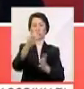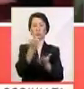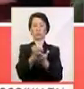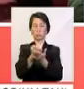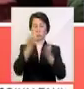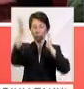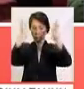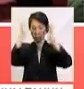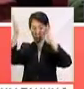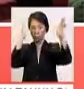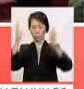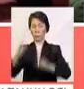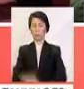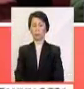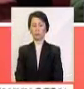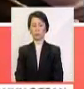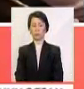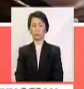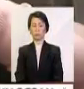negara.